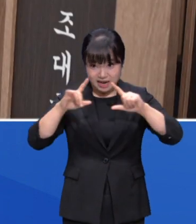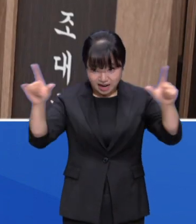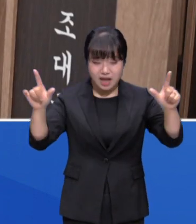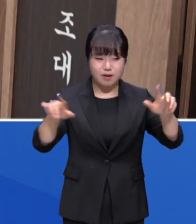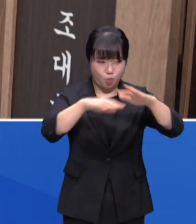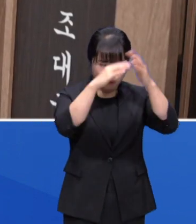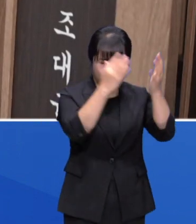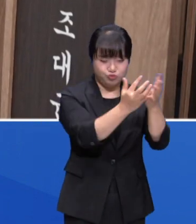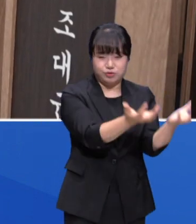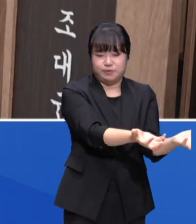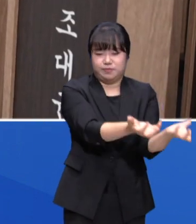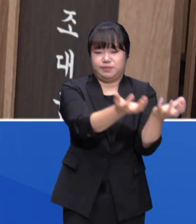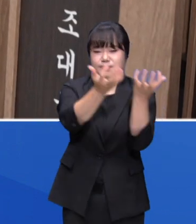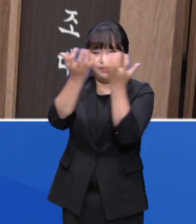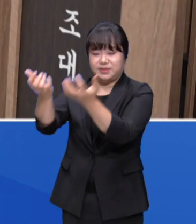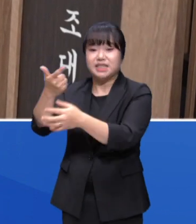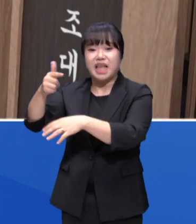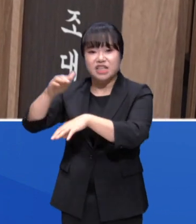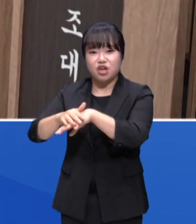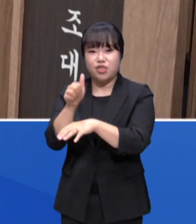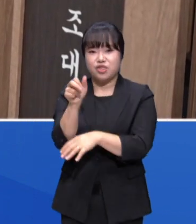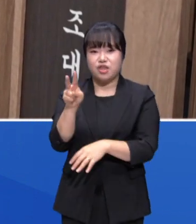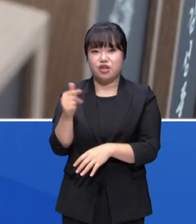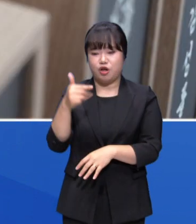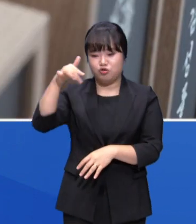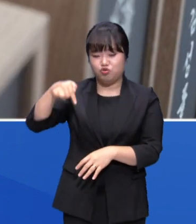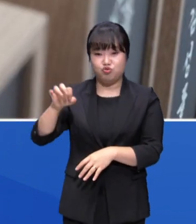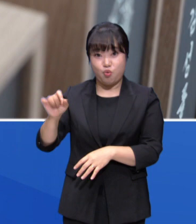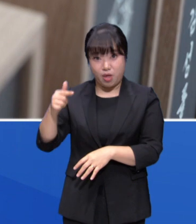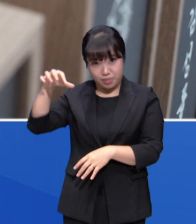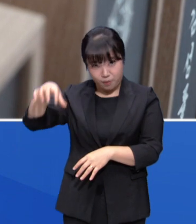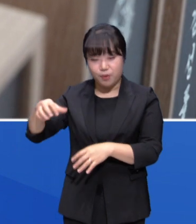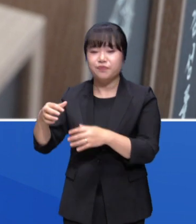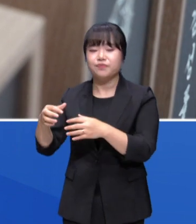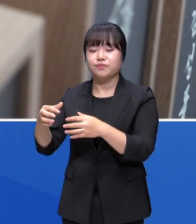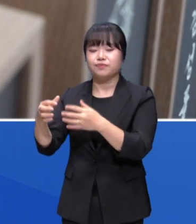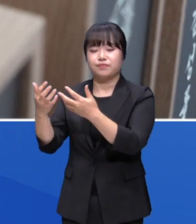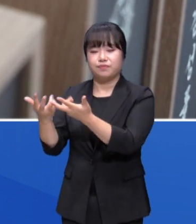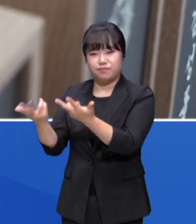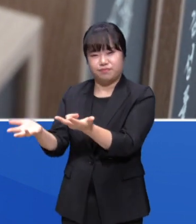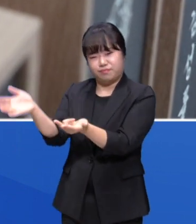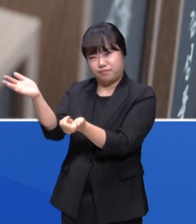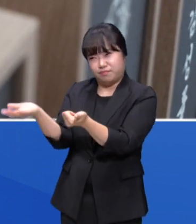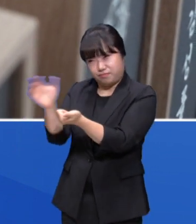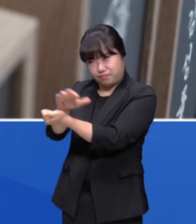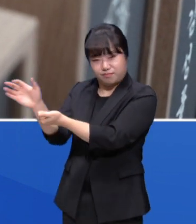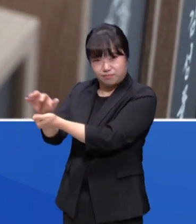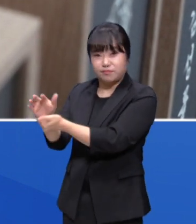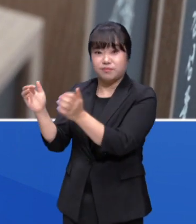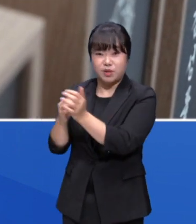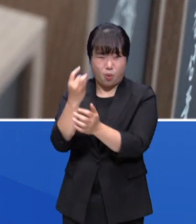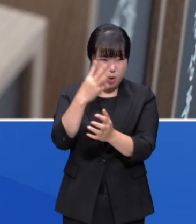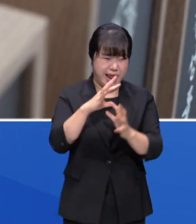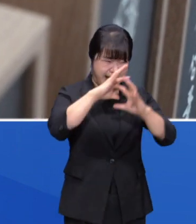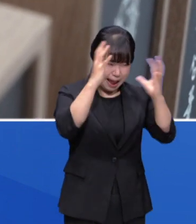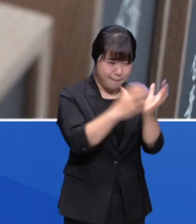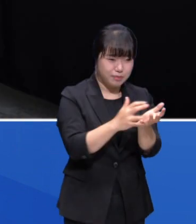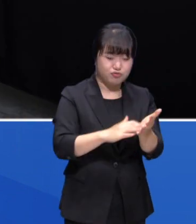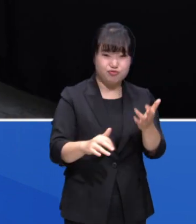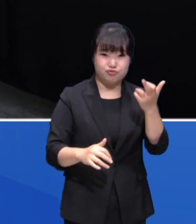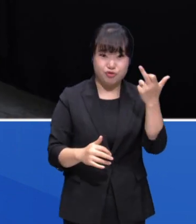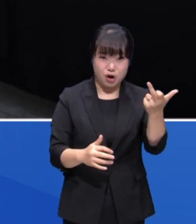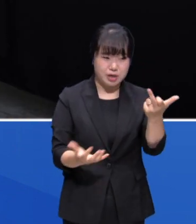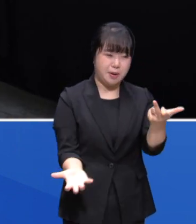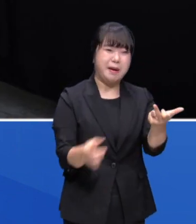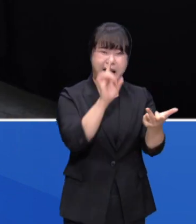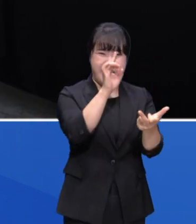이장을 하셨고 네. 그다음에 그분들을 이제 합동묘소로 한꺼번에 모시다가 따로따로 모시면서 한 분